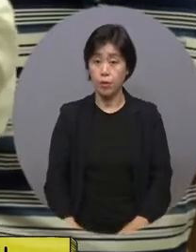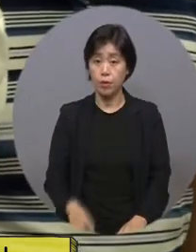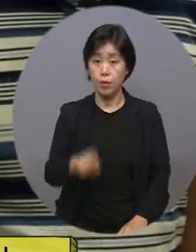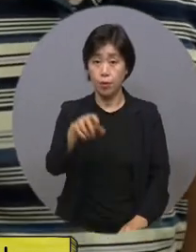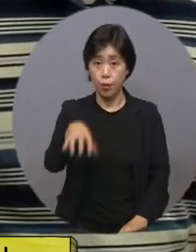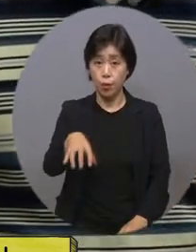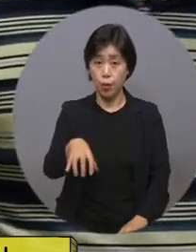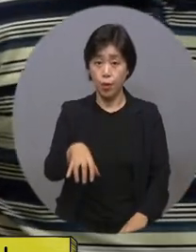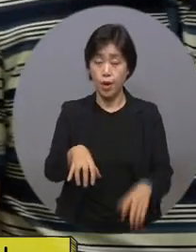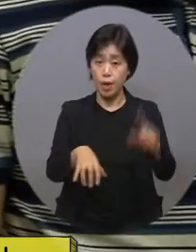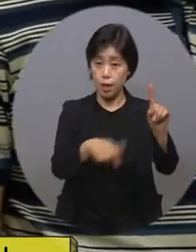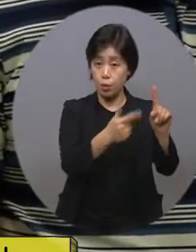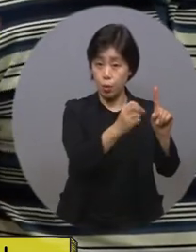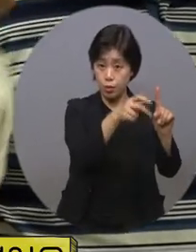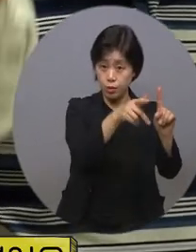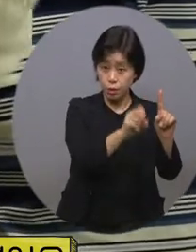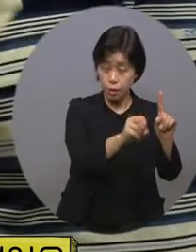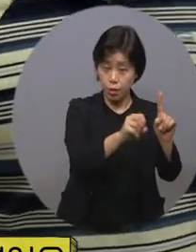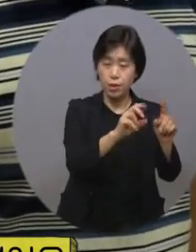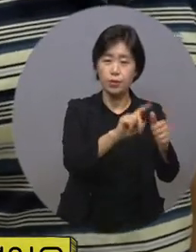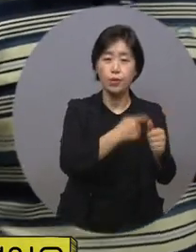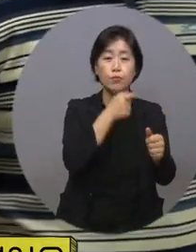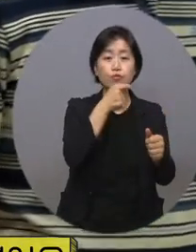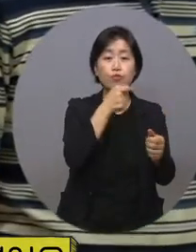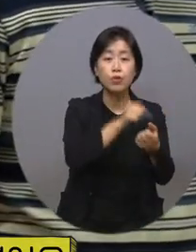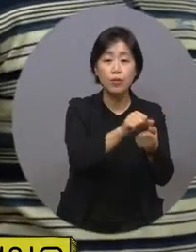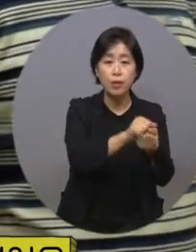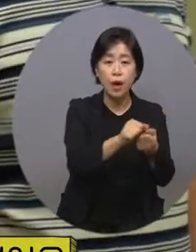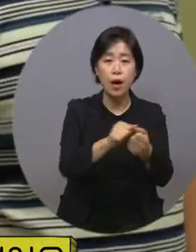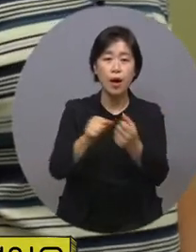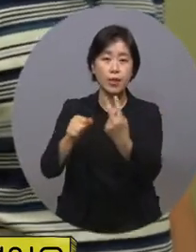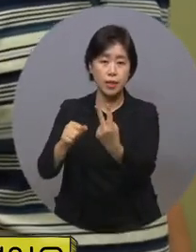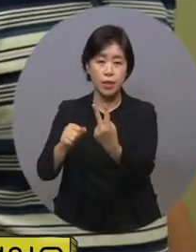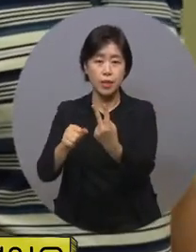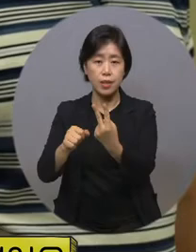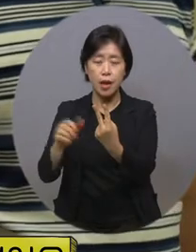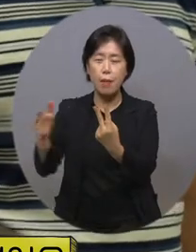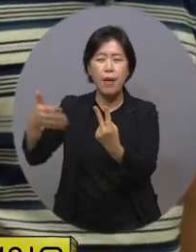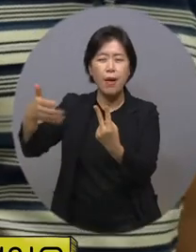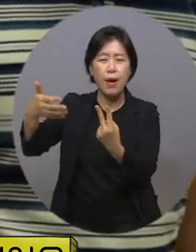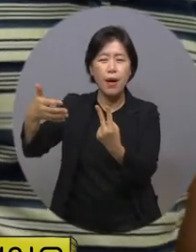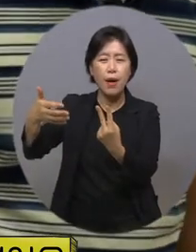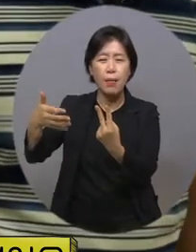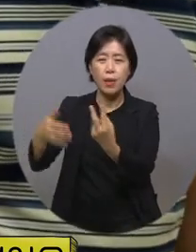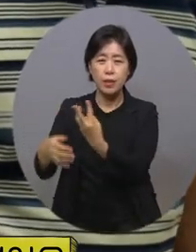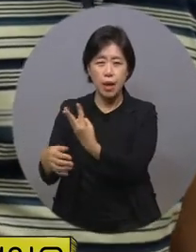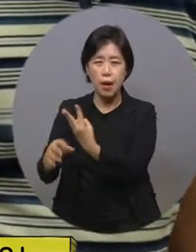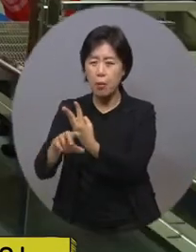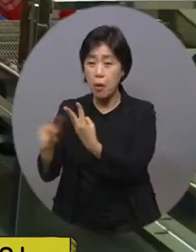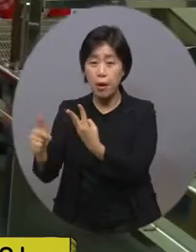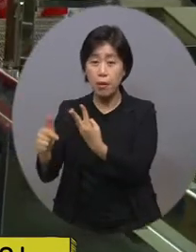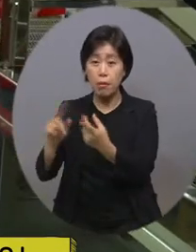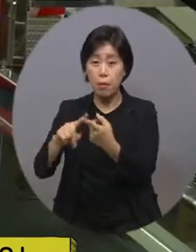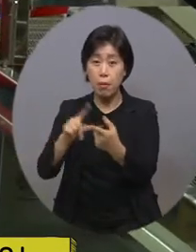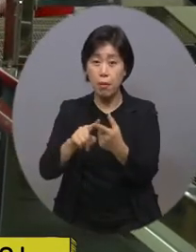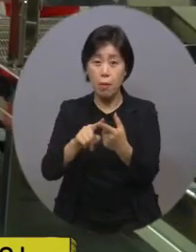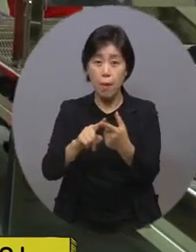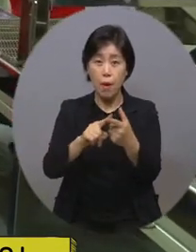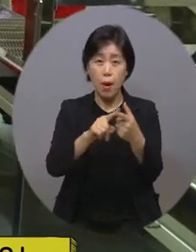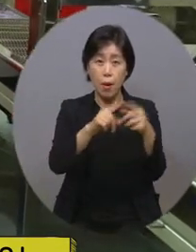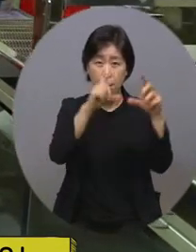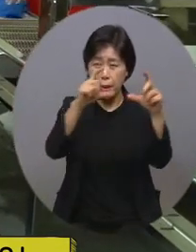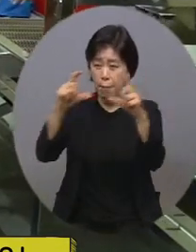여기에 1공정 자동 물 세척, 네. 2공정 자동 바람 말리기 이렇게 너무 상세하게 적어주셨어요. 네. 이것도 네. 이제